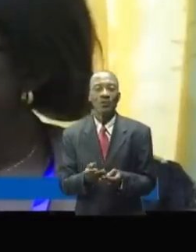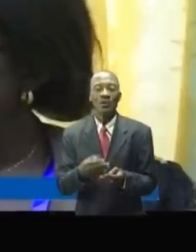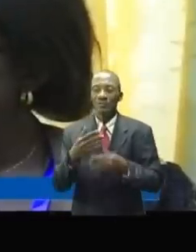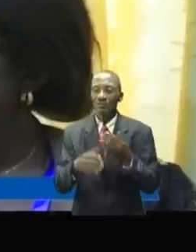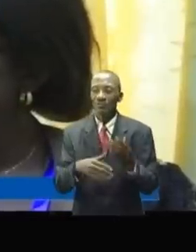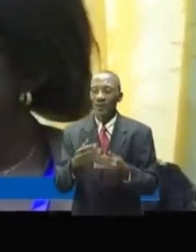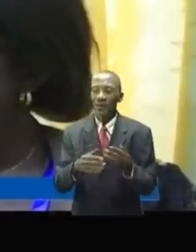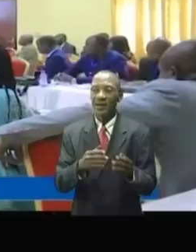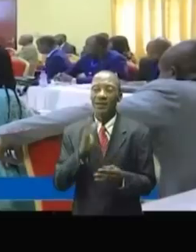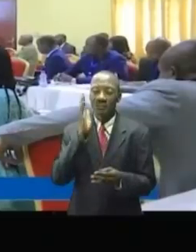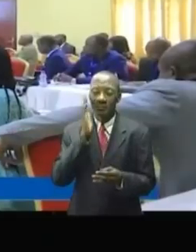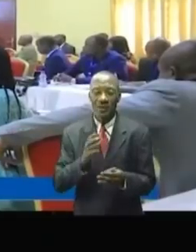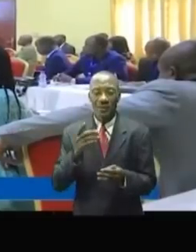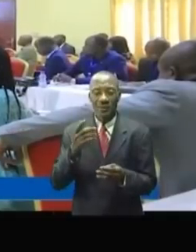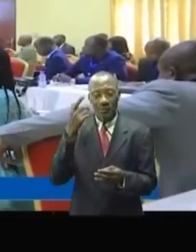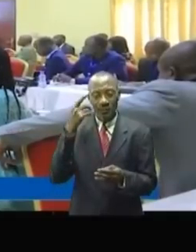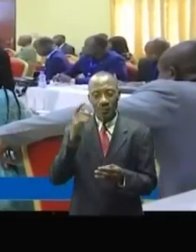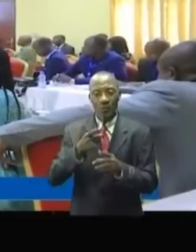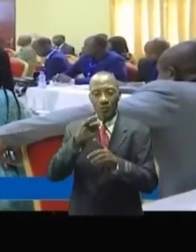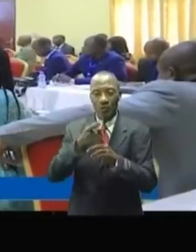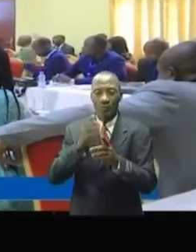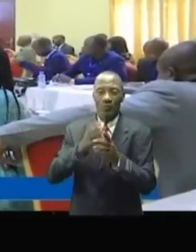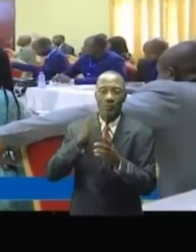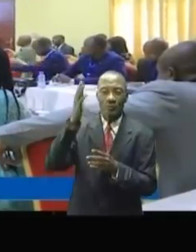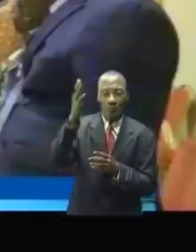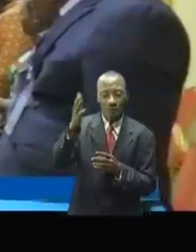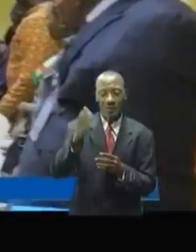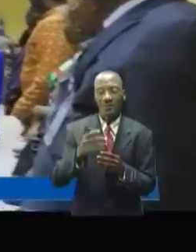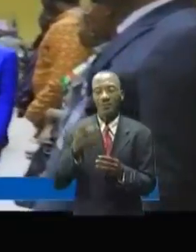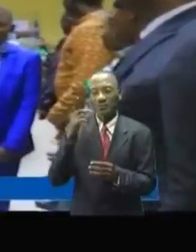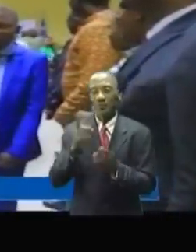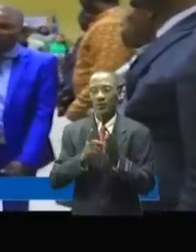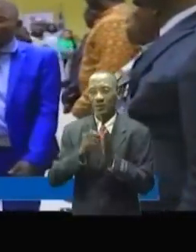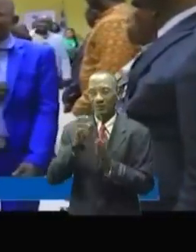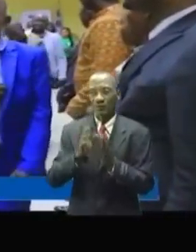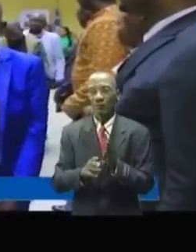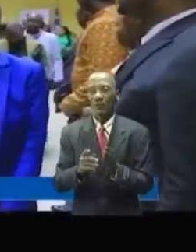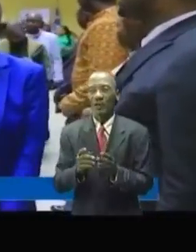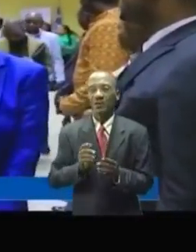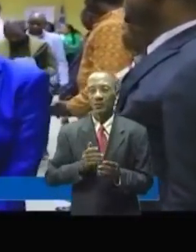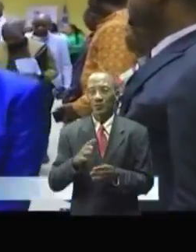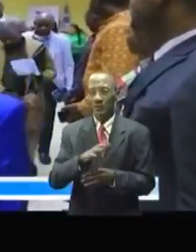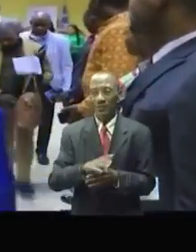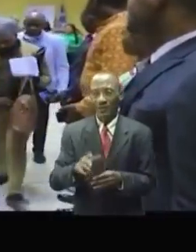conventions et l'approche stratégique de la gestion internationale des produits chimiques.